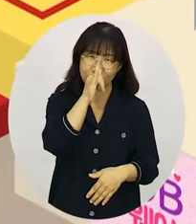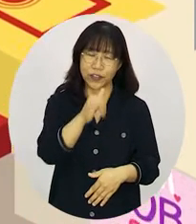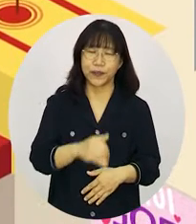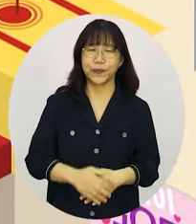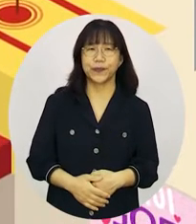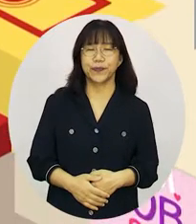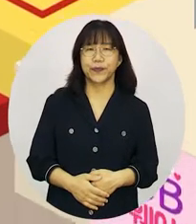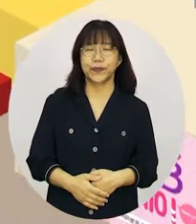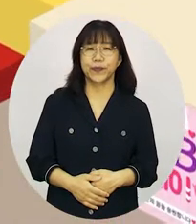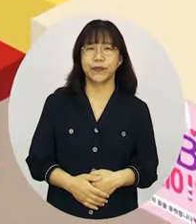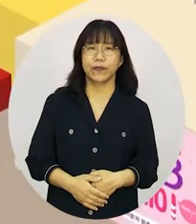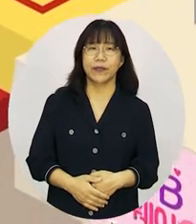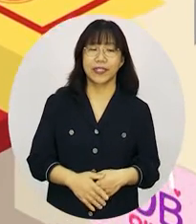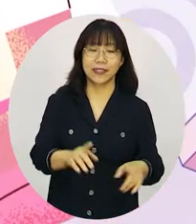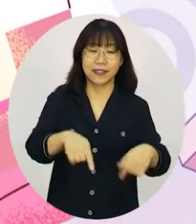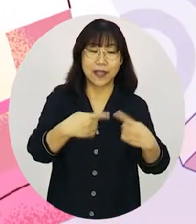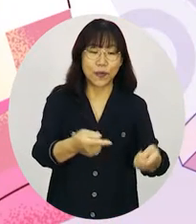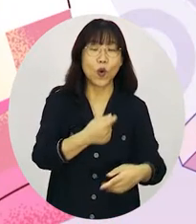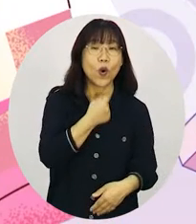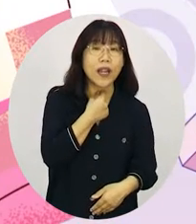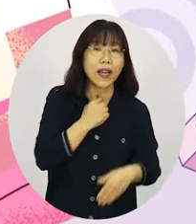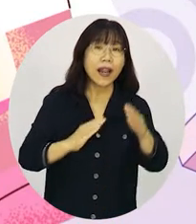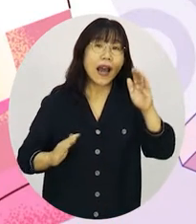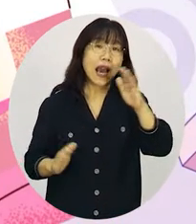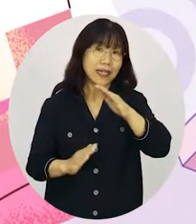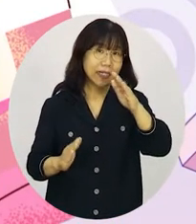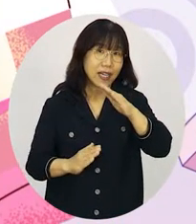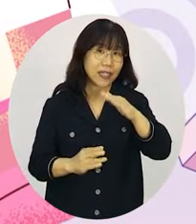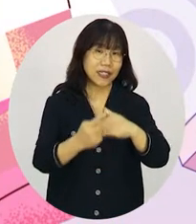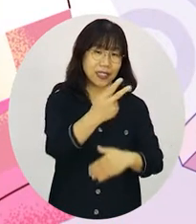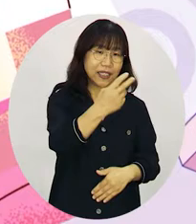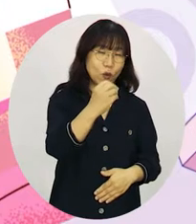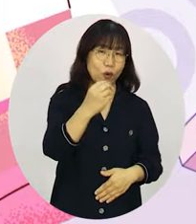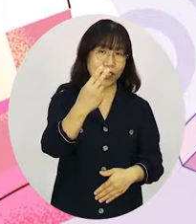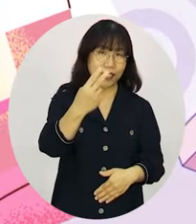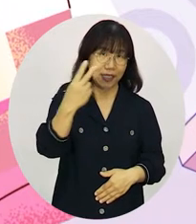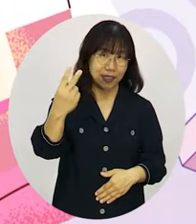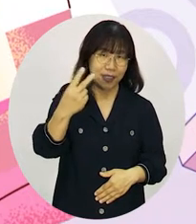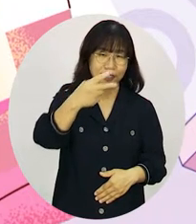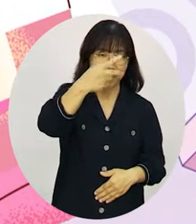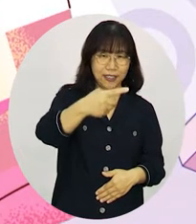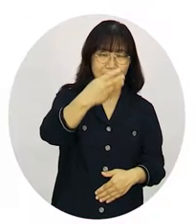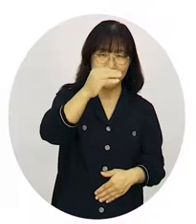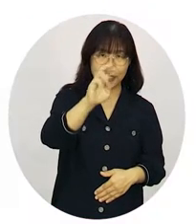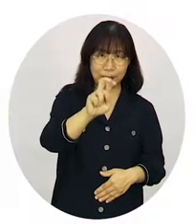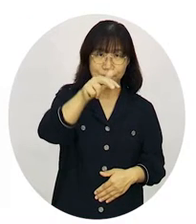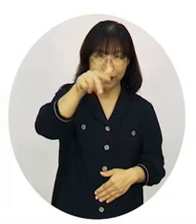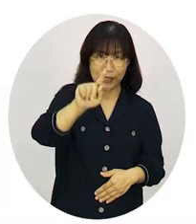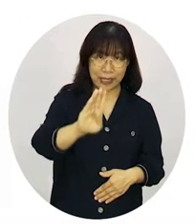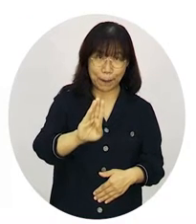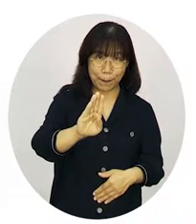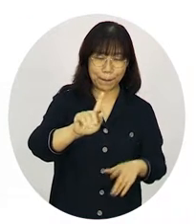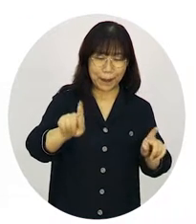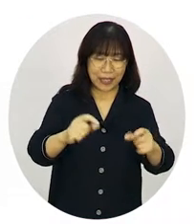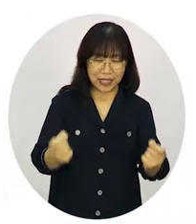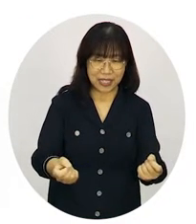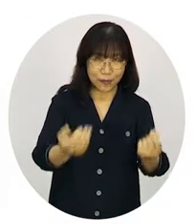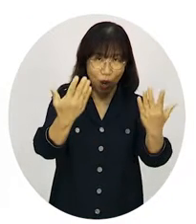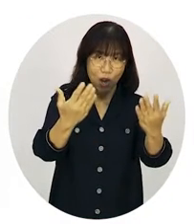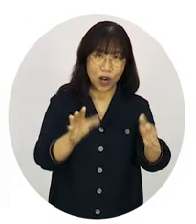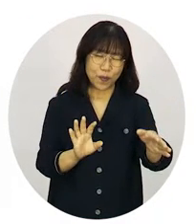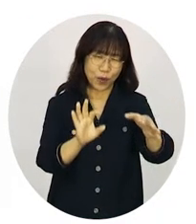호기심도 자극할 예정입니다. 참여를 원하는 학생들은 2022 드림자 페스티벌에 접속한 후